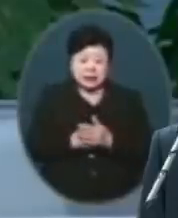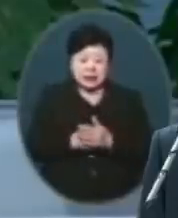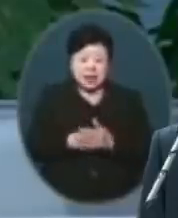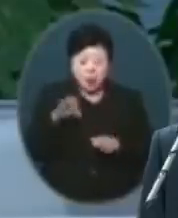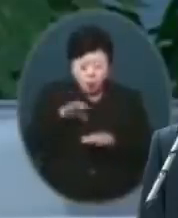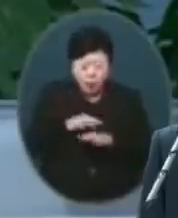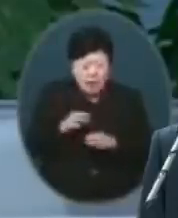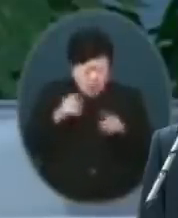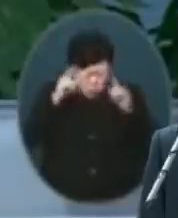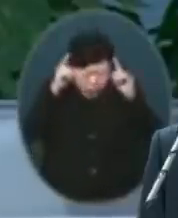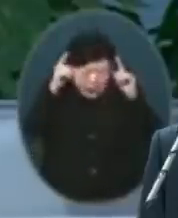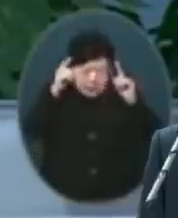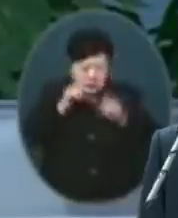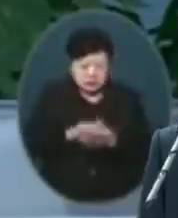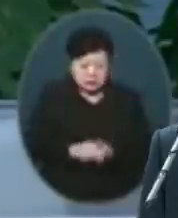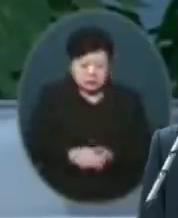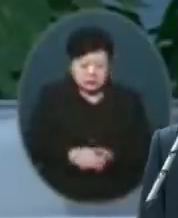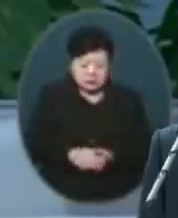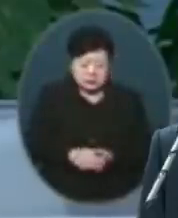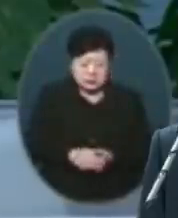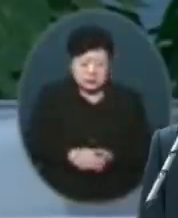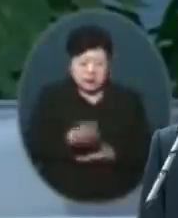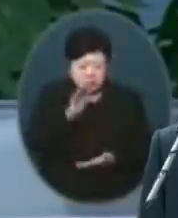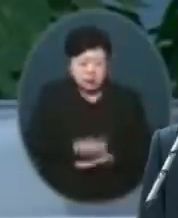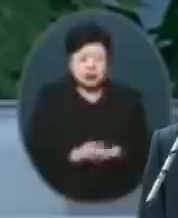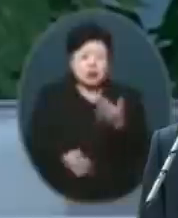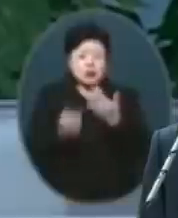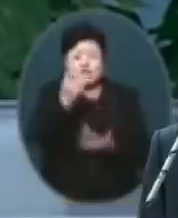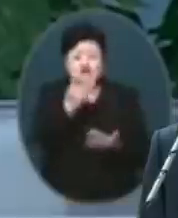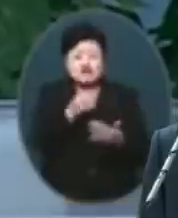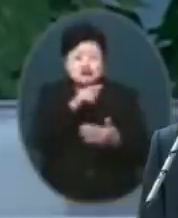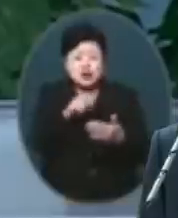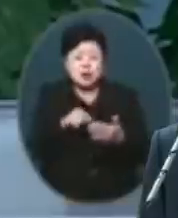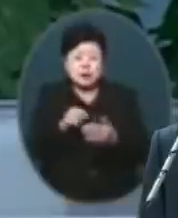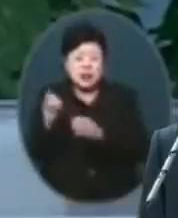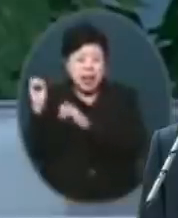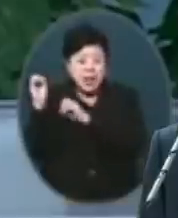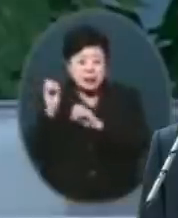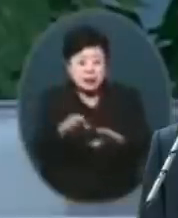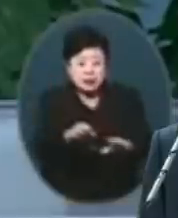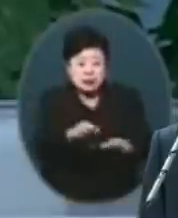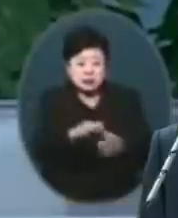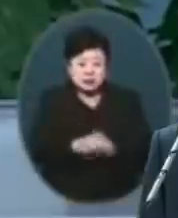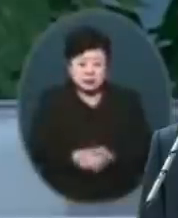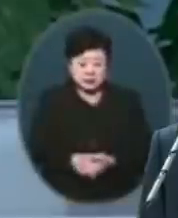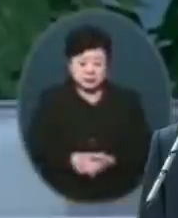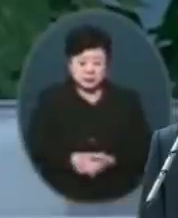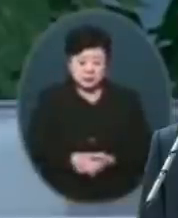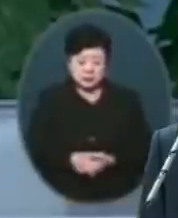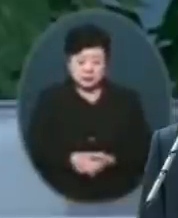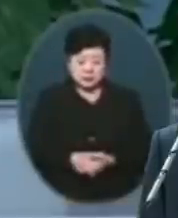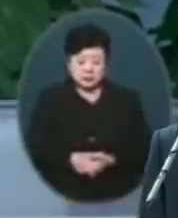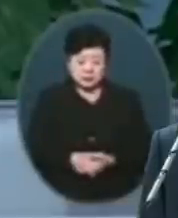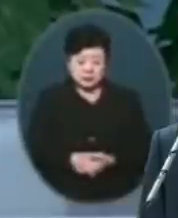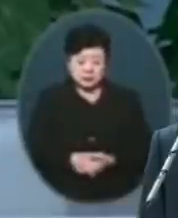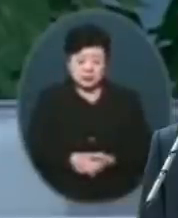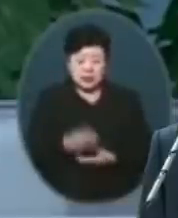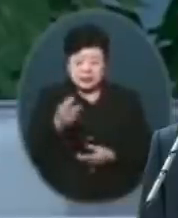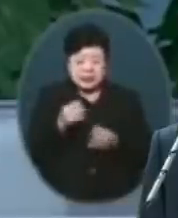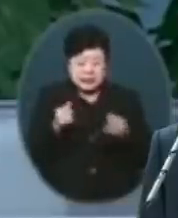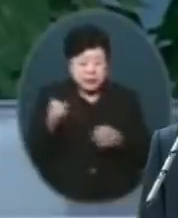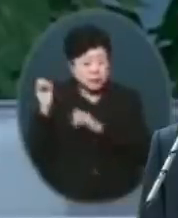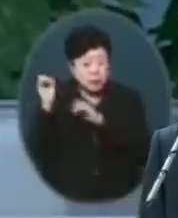왕이 대노해서 그들을 불 연못에 던져넣었습니다. 그런데 세